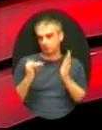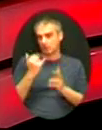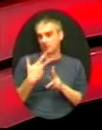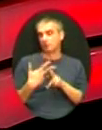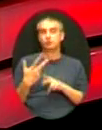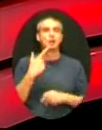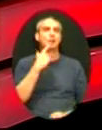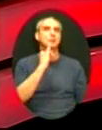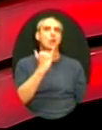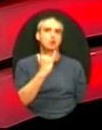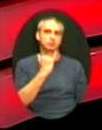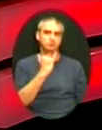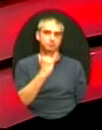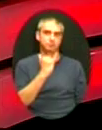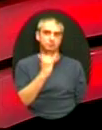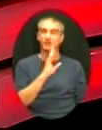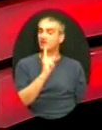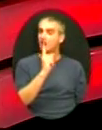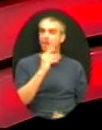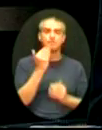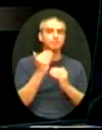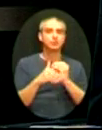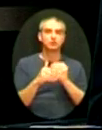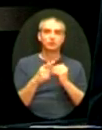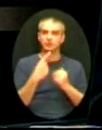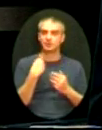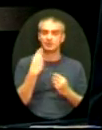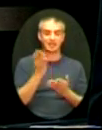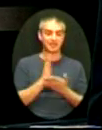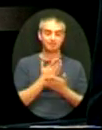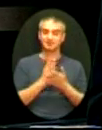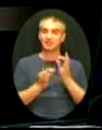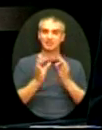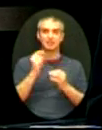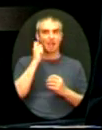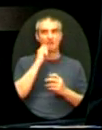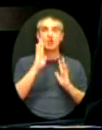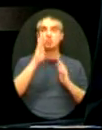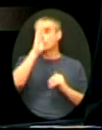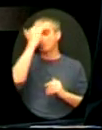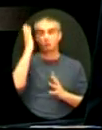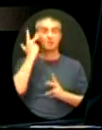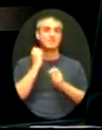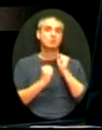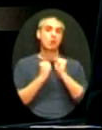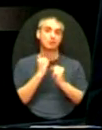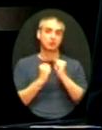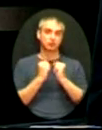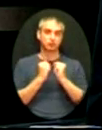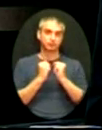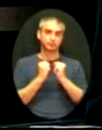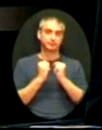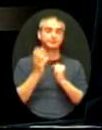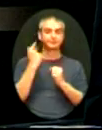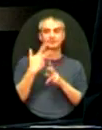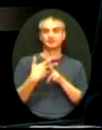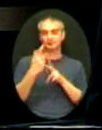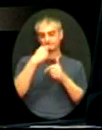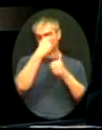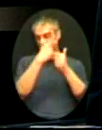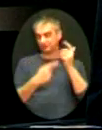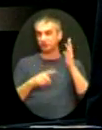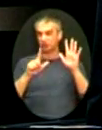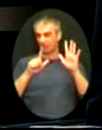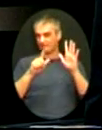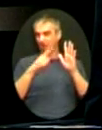כן זוכה. נכון. אבל מה שאני אומרת, בסופו של יום ניתן פה פסק דין עם עבירה מאוד חמורה ומאוד קשה. היה זיכוי משאר